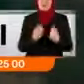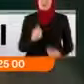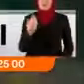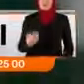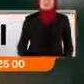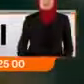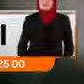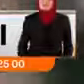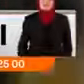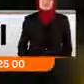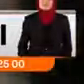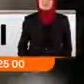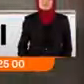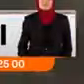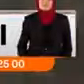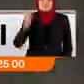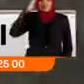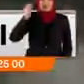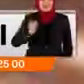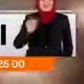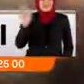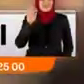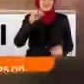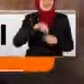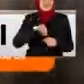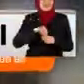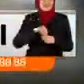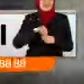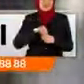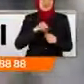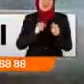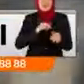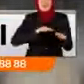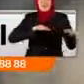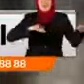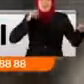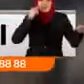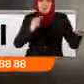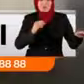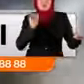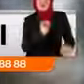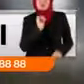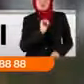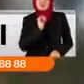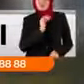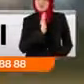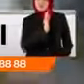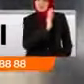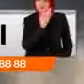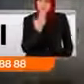o bir asker uğurlaması için oluşan konvoy Kornaya Basa Basa ilerliyordu